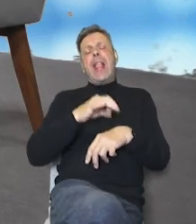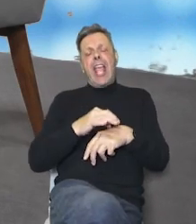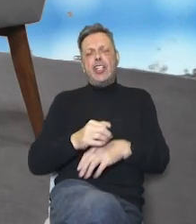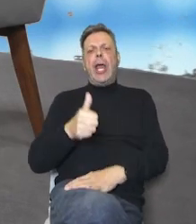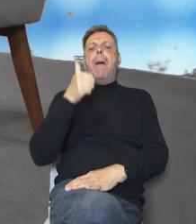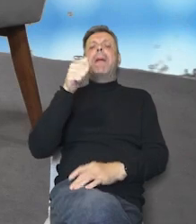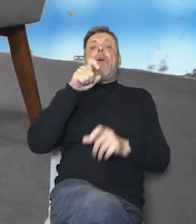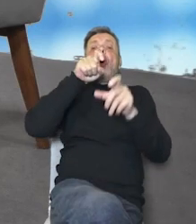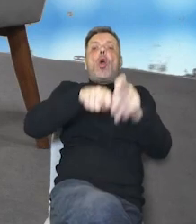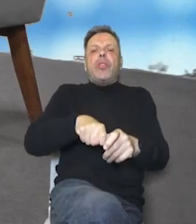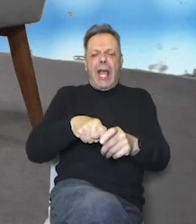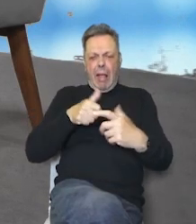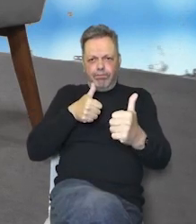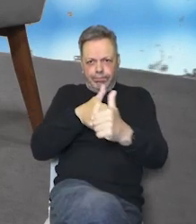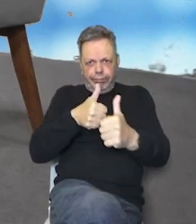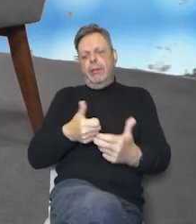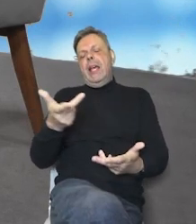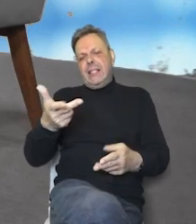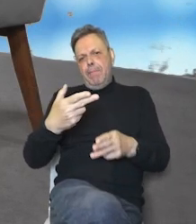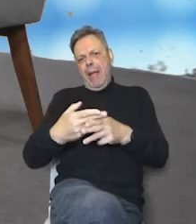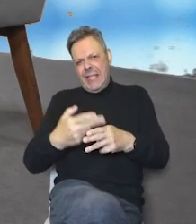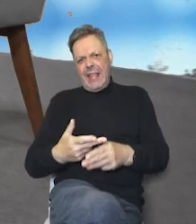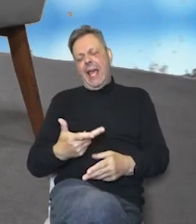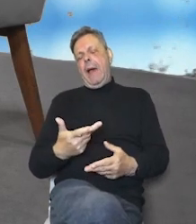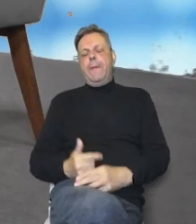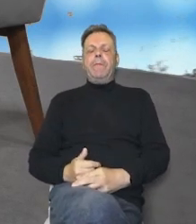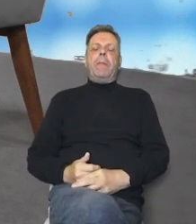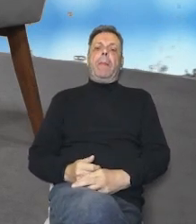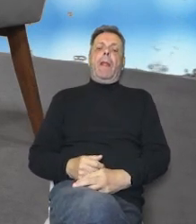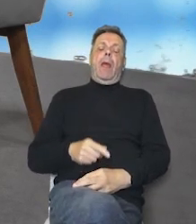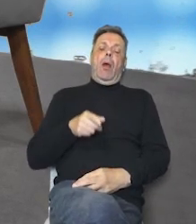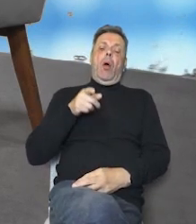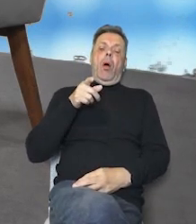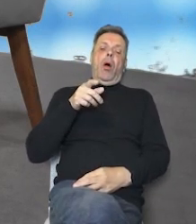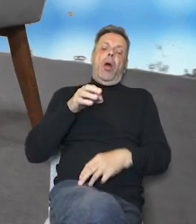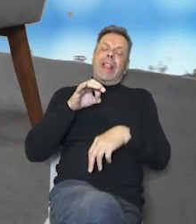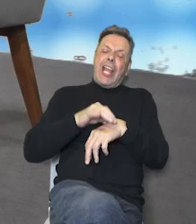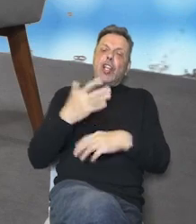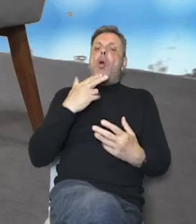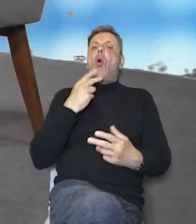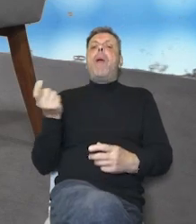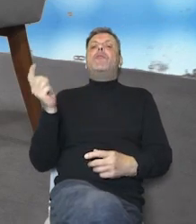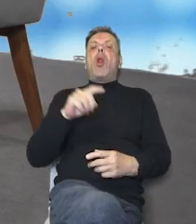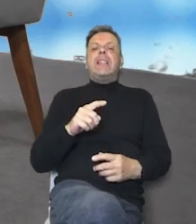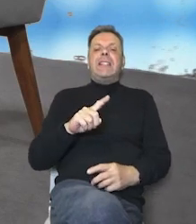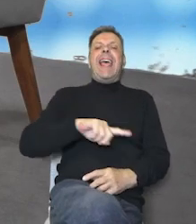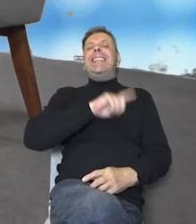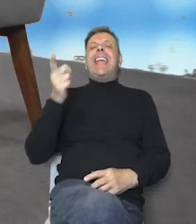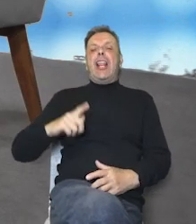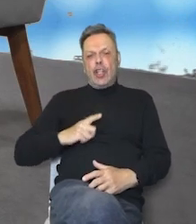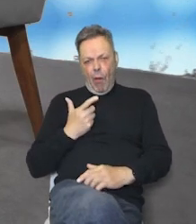prvog kontakta pacijenta sa zdravstvenim sustavom, onaj kojemu dolazite cijelog